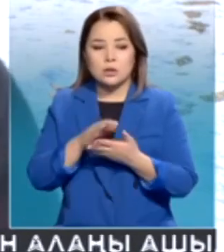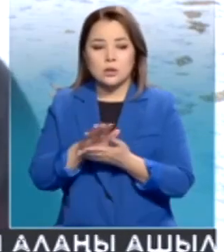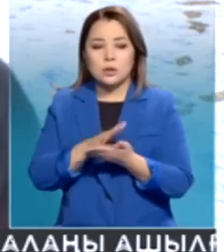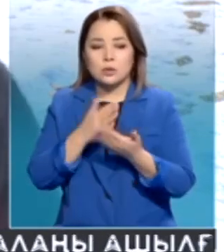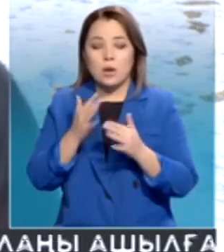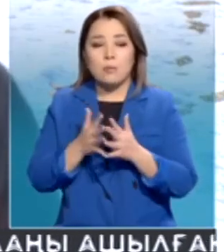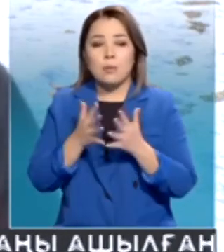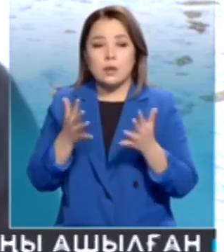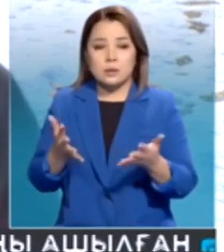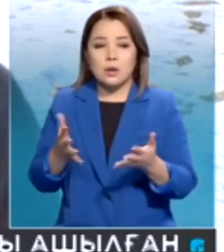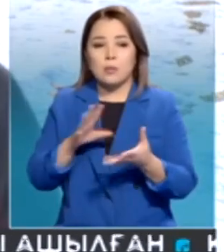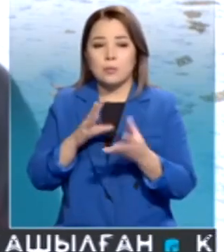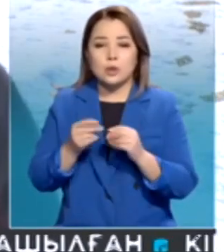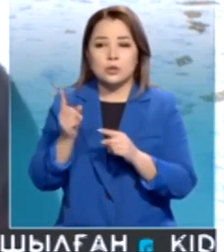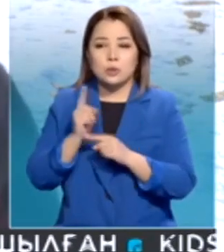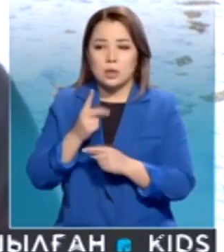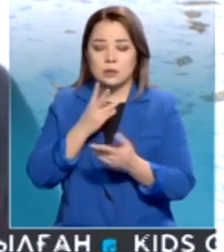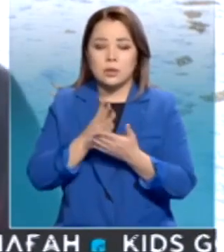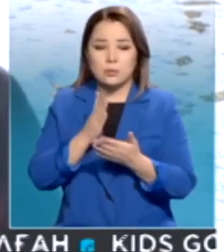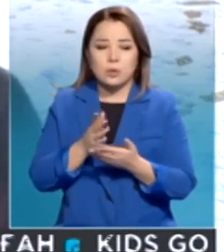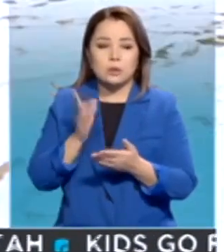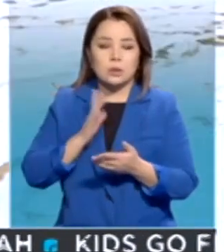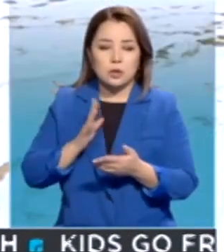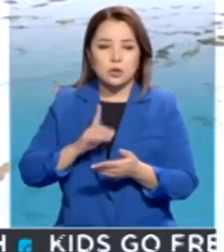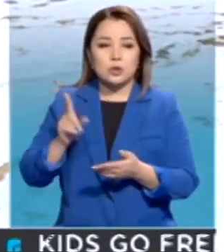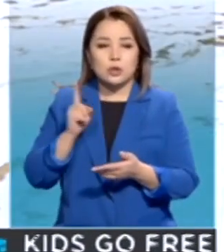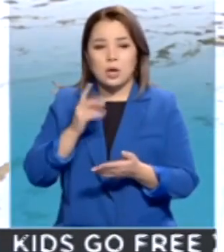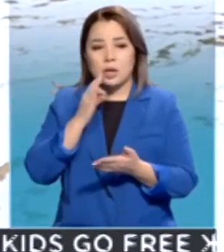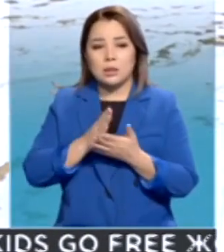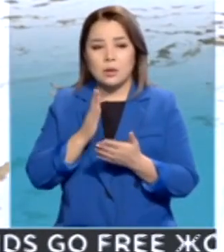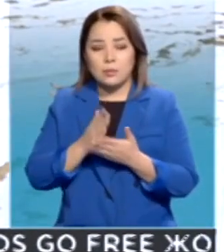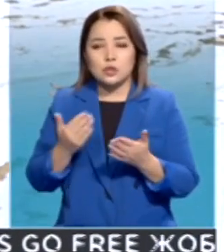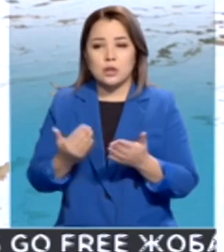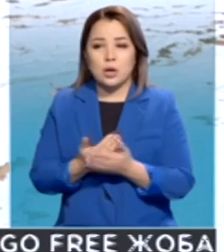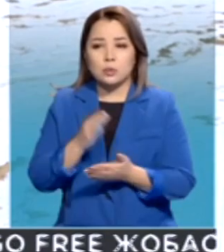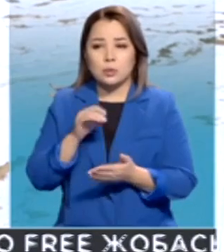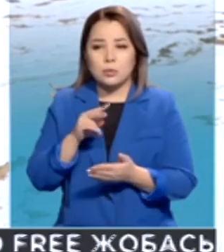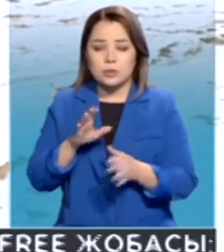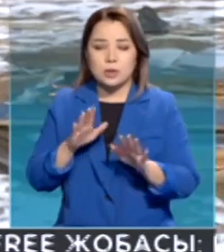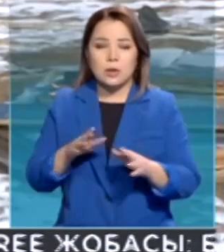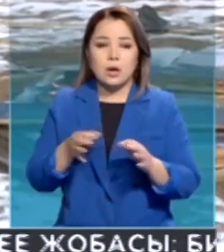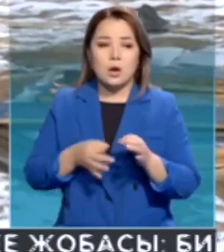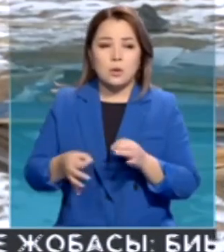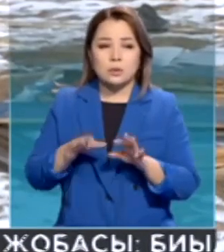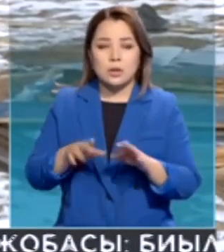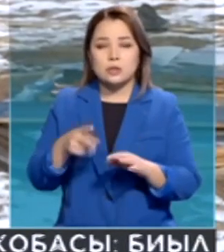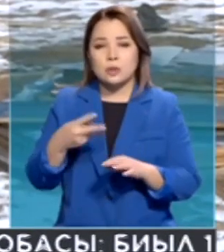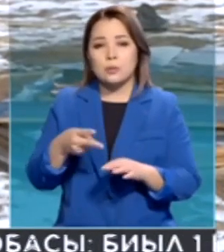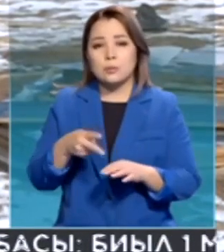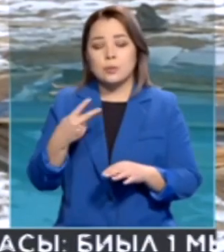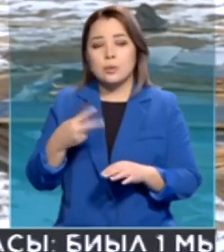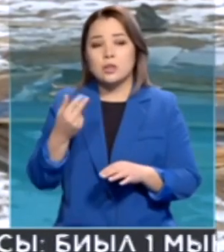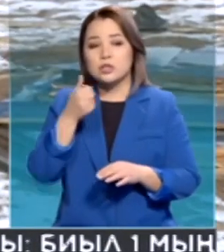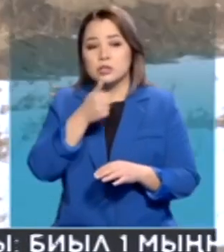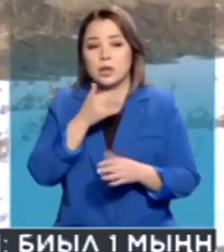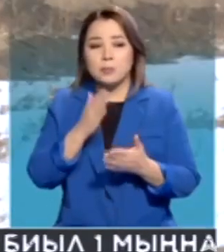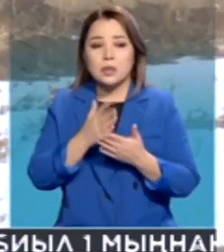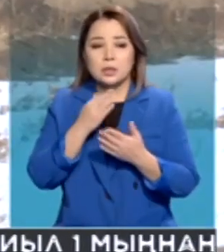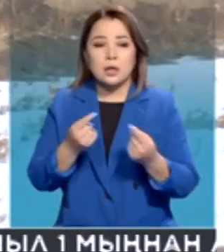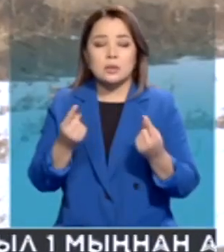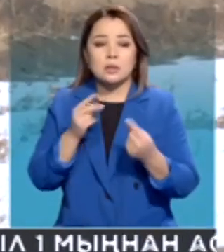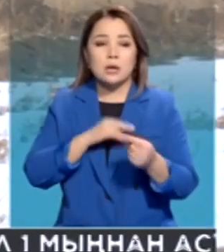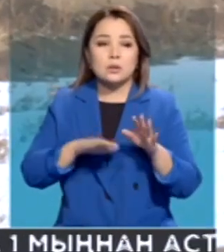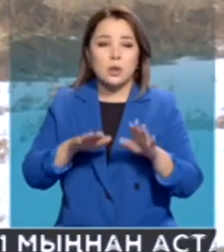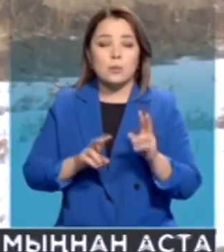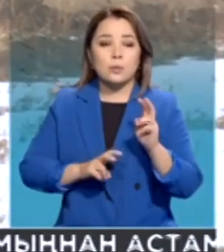вот максимально сколько надо ждать, столько ждите деп отыр. Жаңа Тұрмыс ауылында орналасқан жер массиві 2002 жылы елді мекендегі ірі